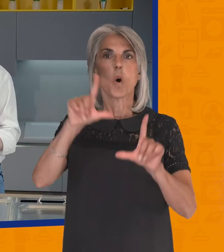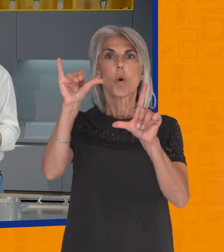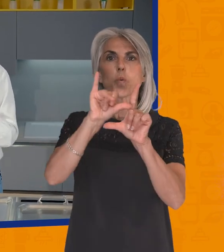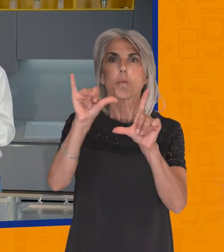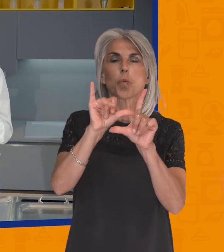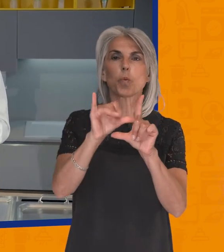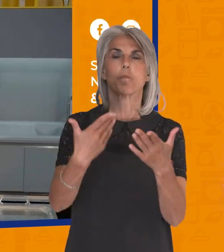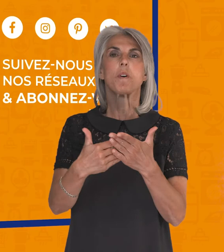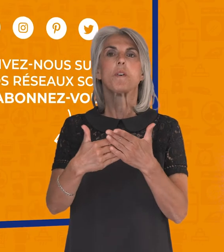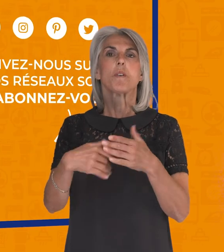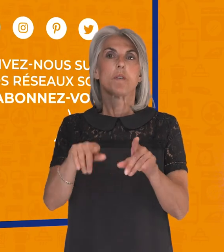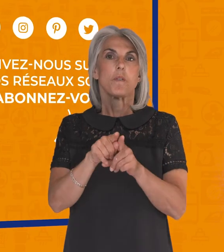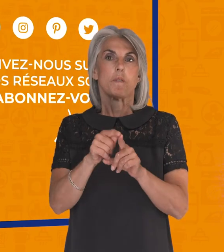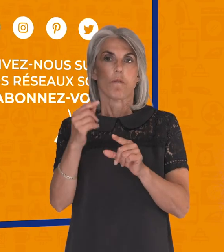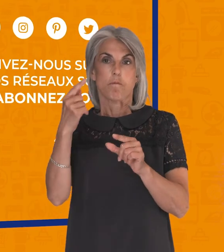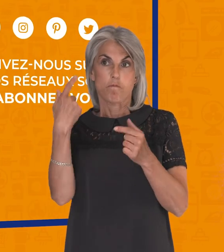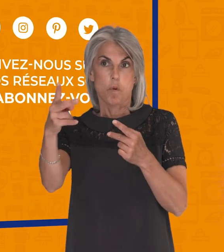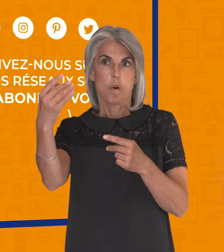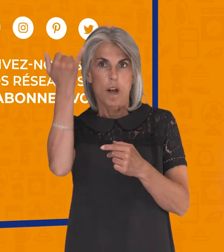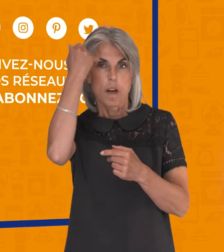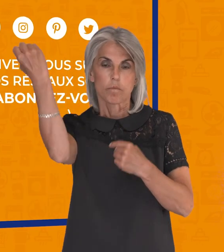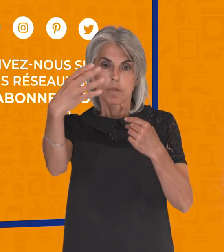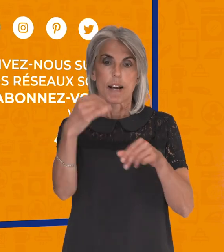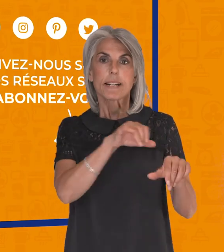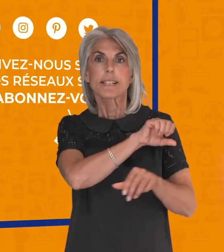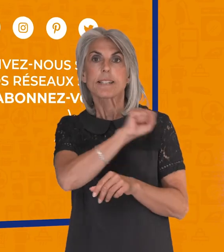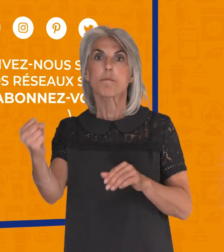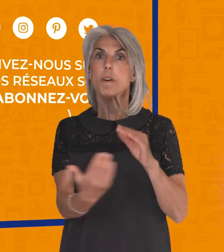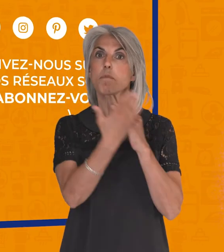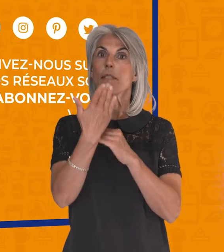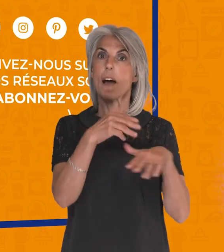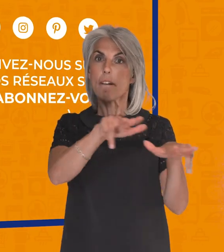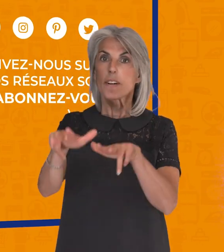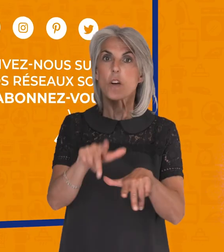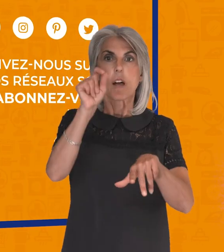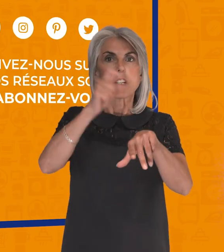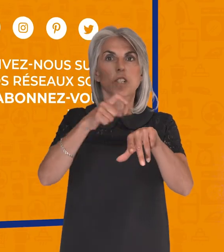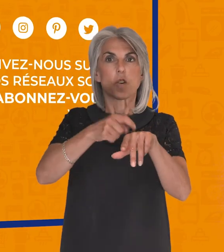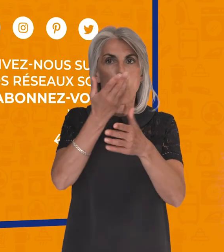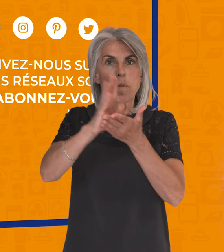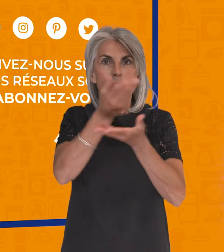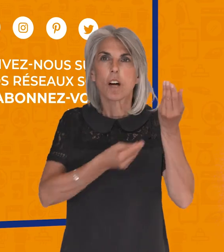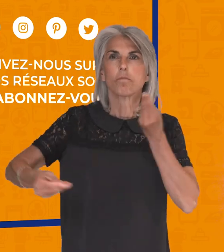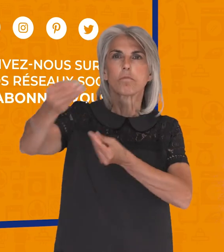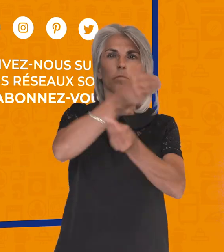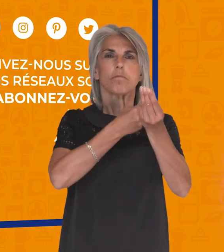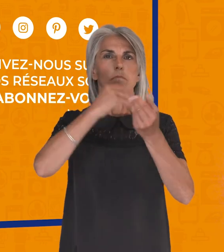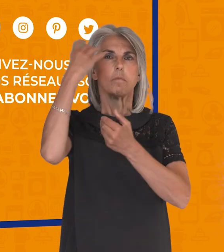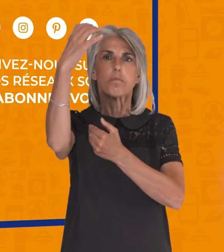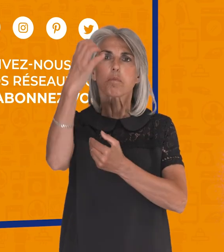à notre chaîne YouTube, activez la cloche pour des notifications, une nouvelle vidéo tous les samedis matin vers 10h, partagez sur vos réseaux sociaux,